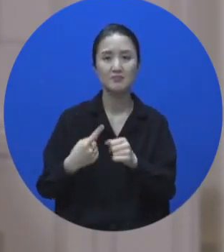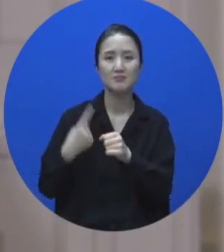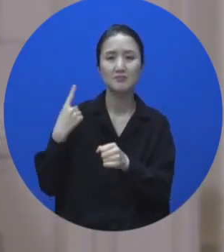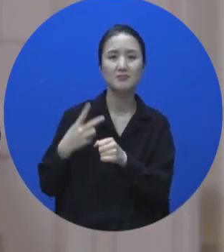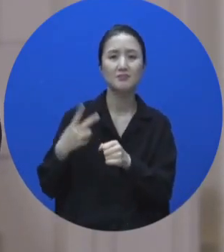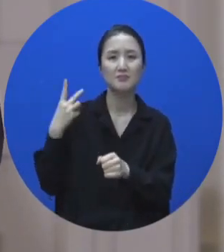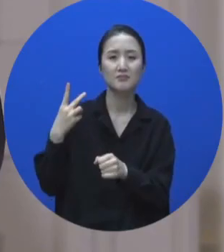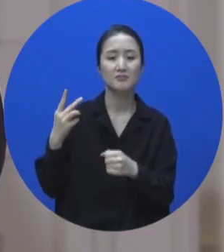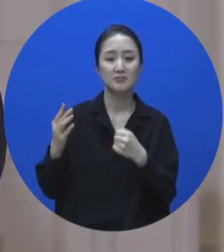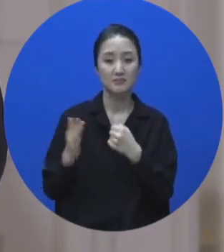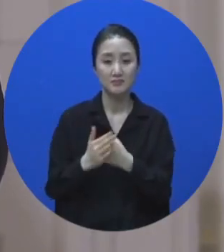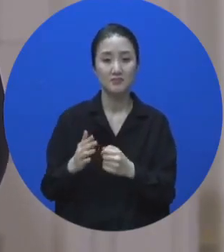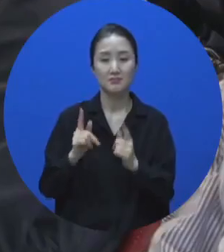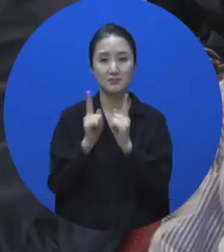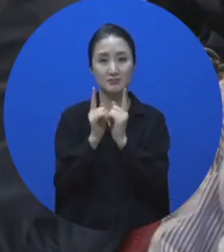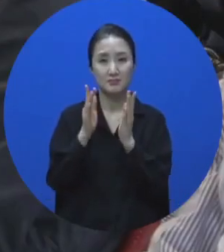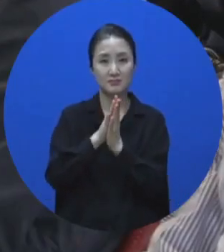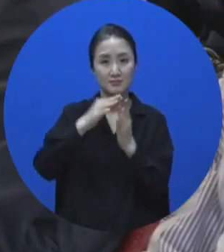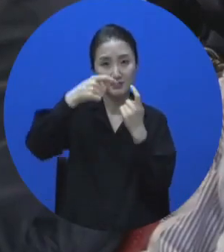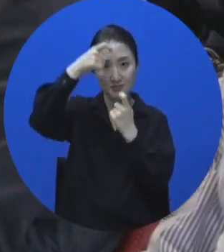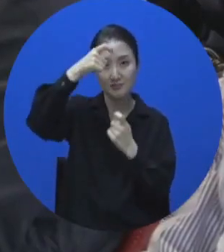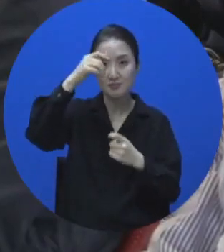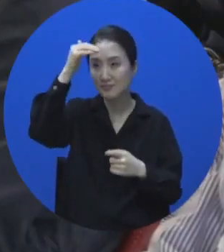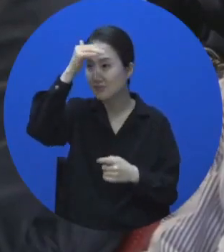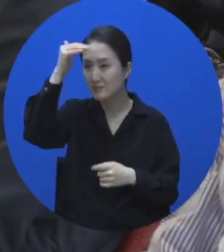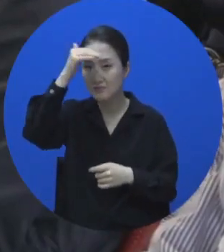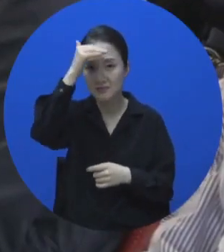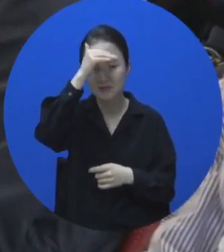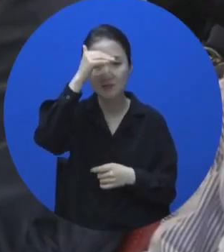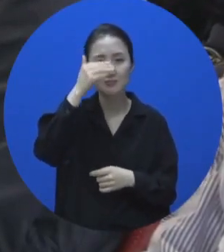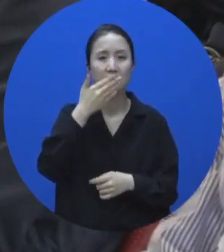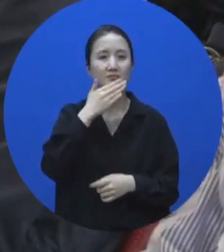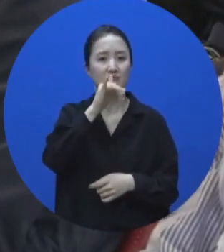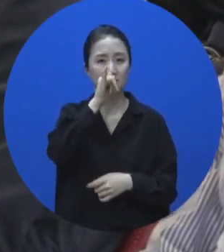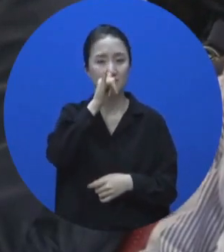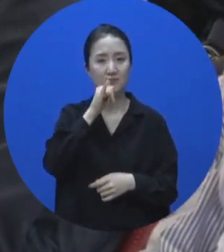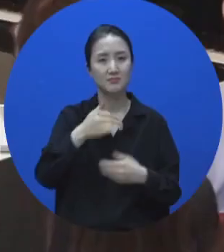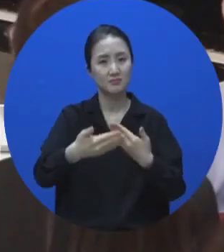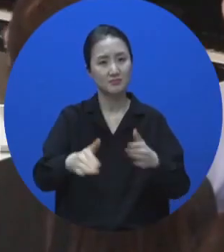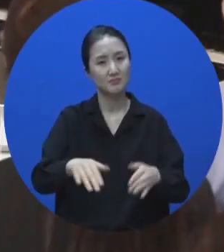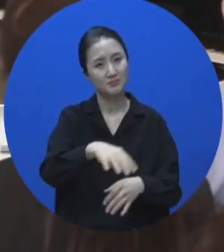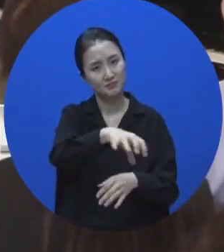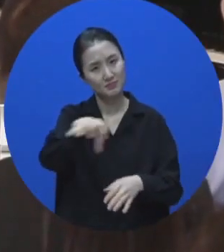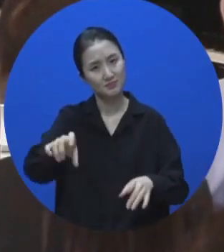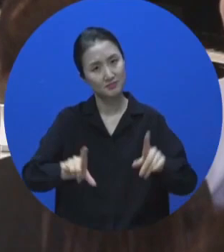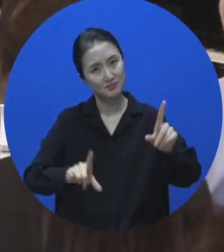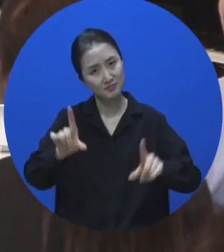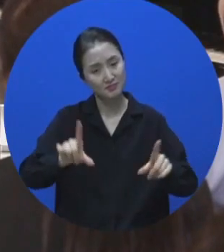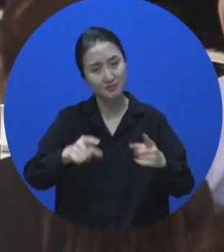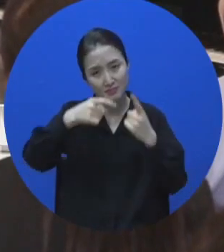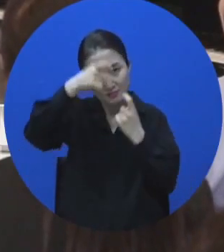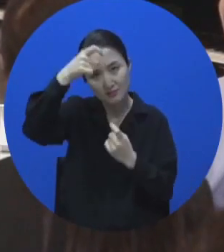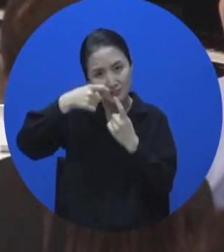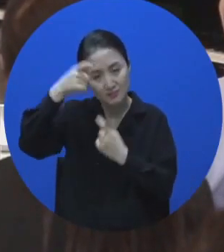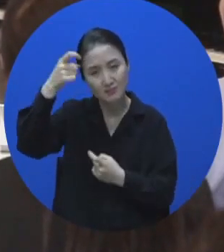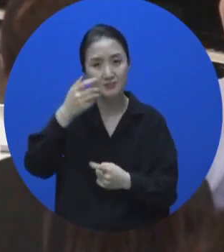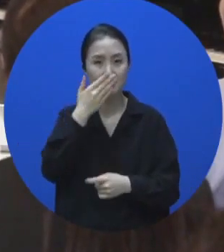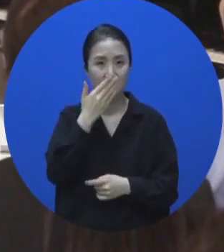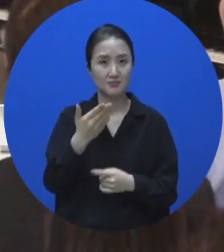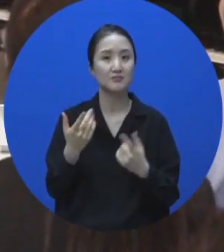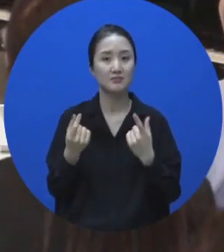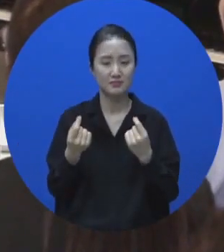내가 직접 올라가서 5 전경 좋네 어 여기는 방이 3개 고 이렇게 생겼네